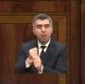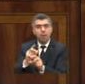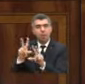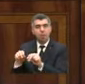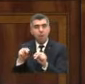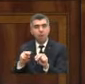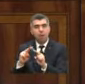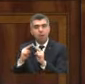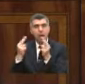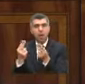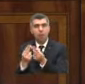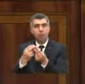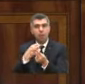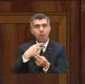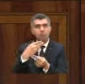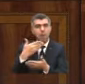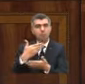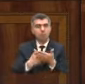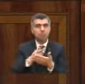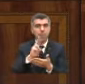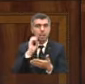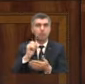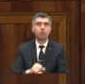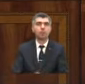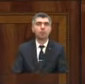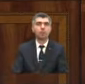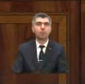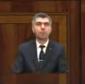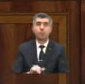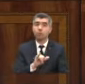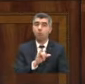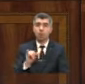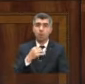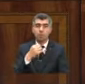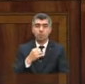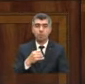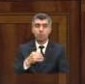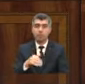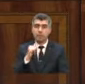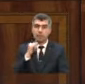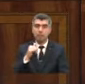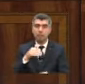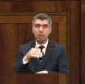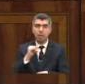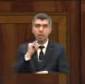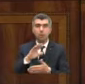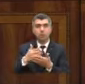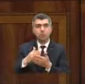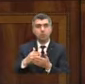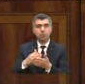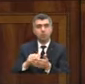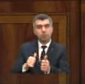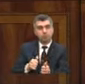الناجحة. انتهى كلام جلالة الملك. ولا يمكننا إلا أن نكون مصطفين وراء جلالة الملك في بناء مغرب